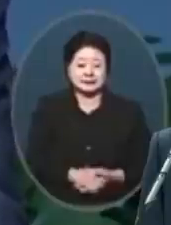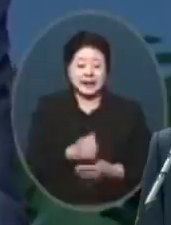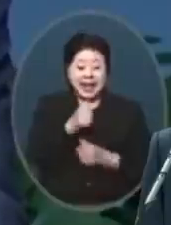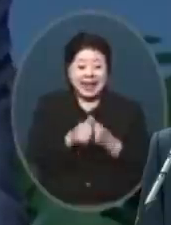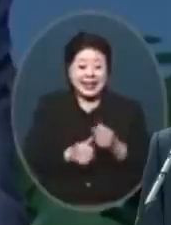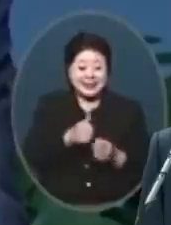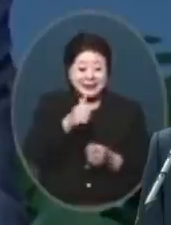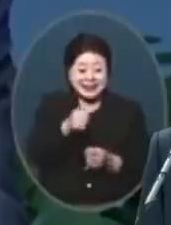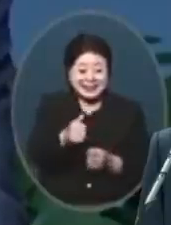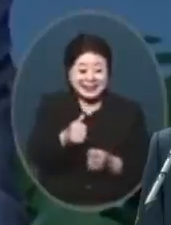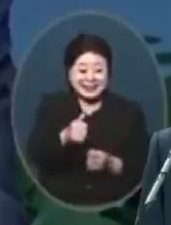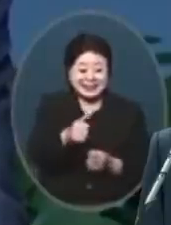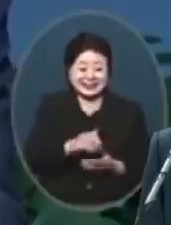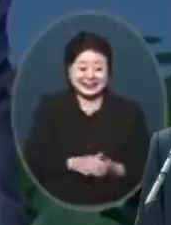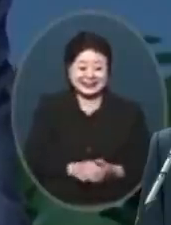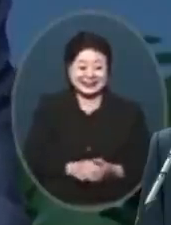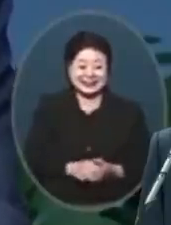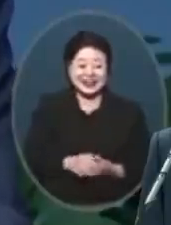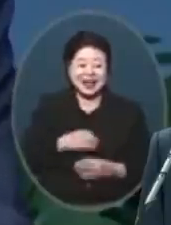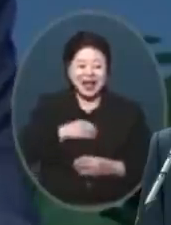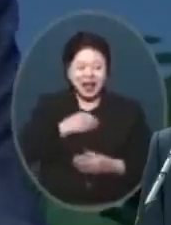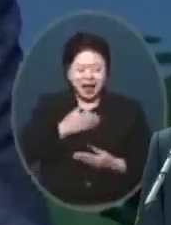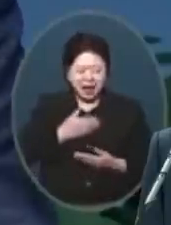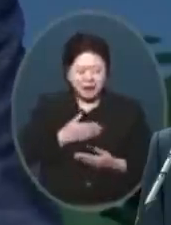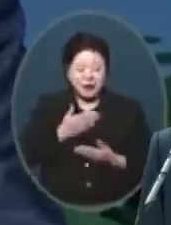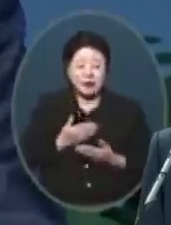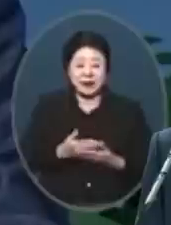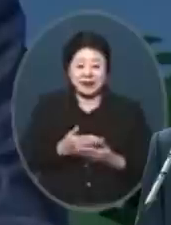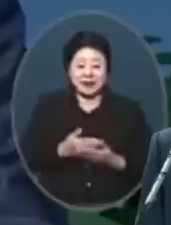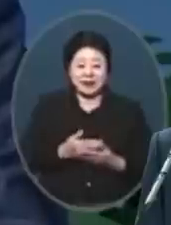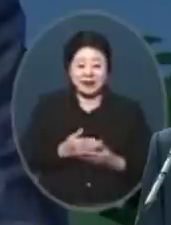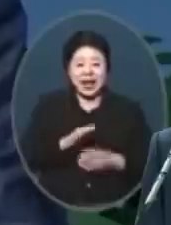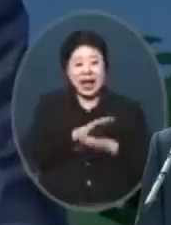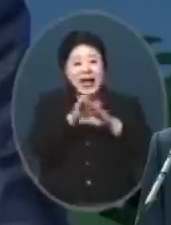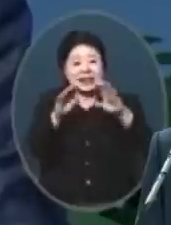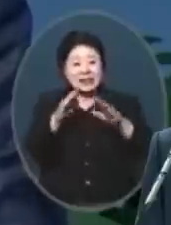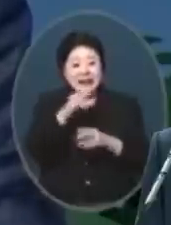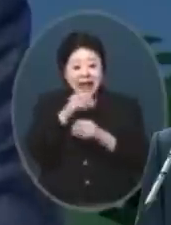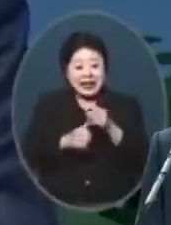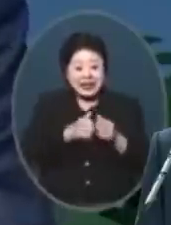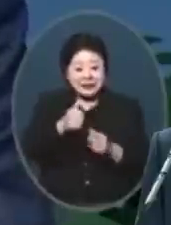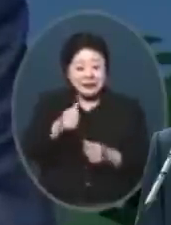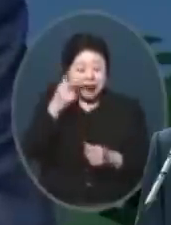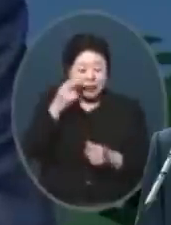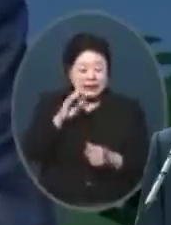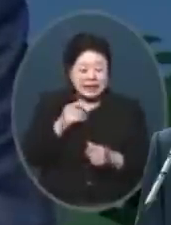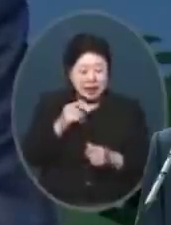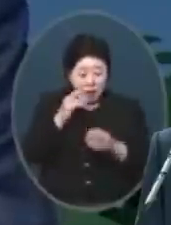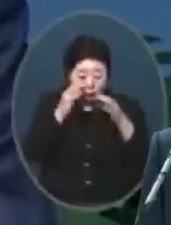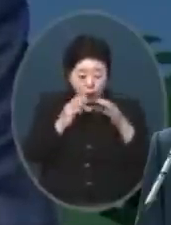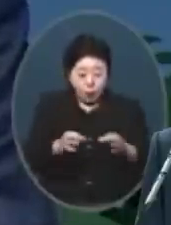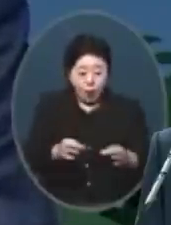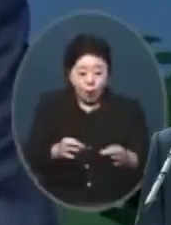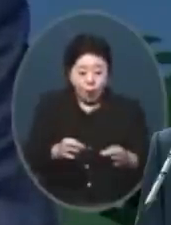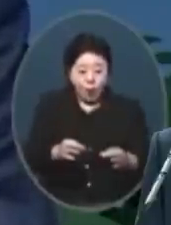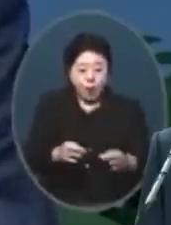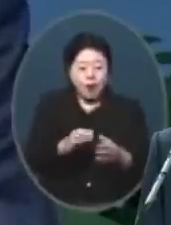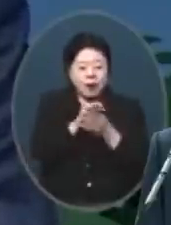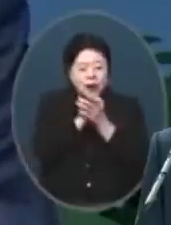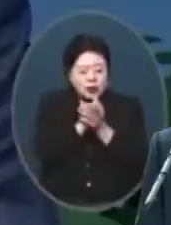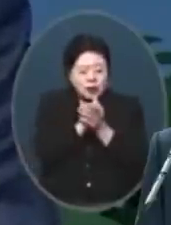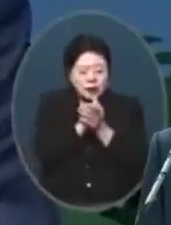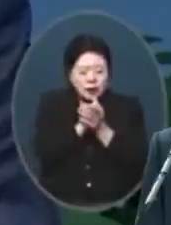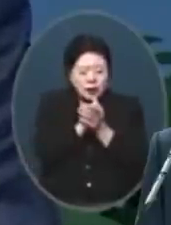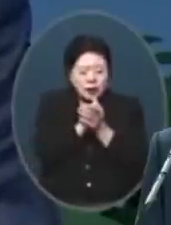하나님이 감동을 했어요. 하늘에 계신 하나님께서 바울과 실라가 기도하는 그